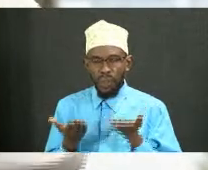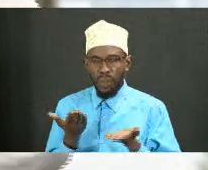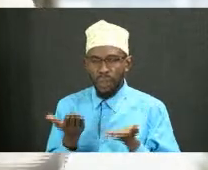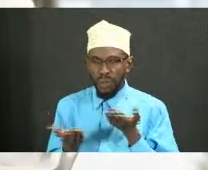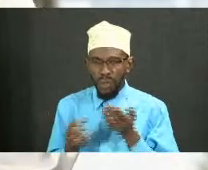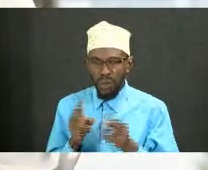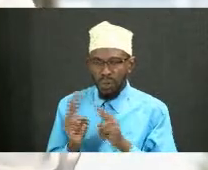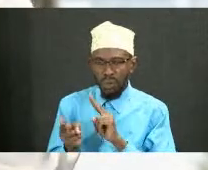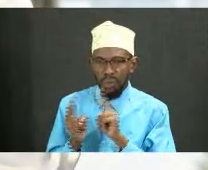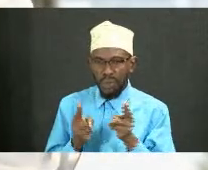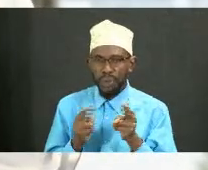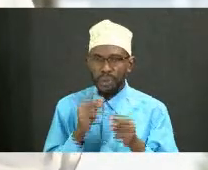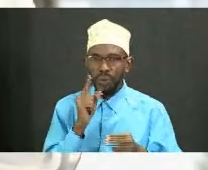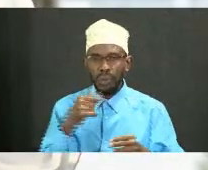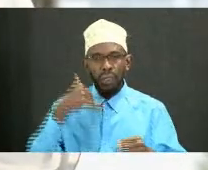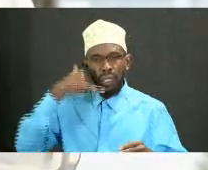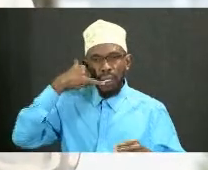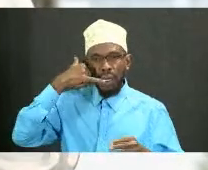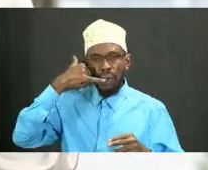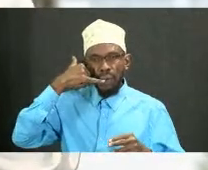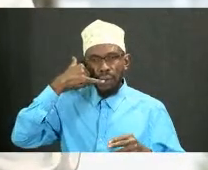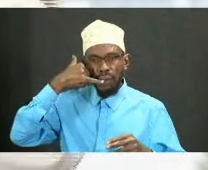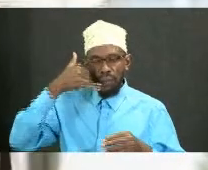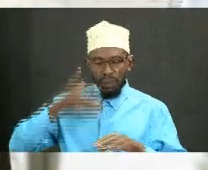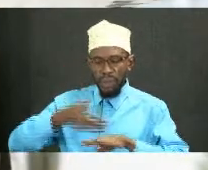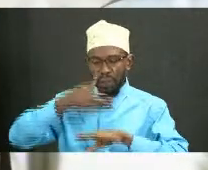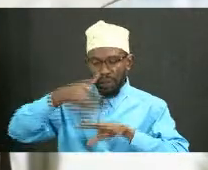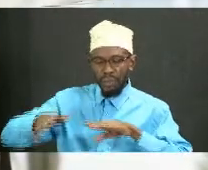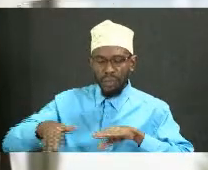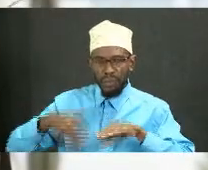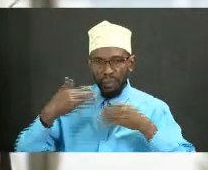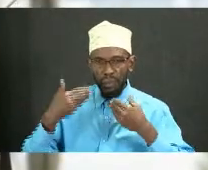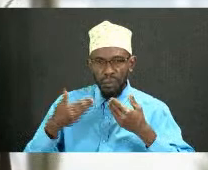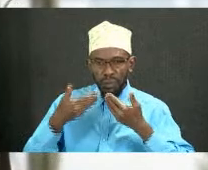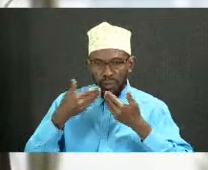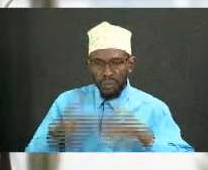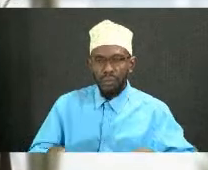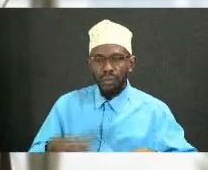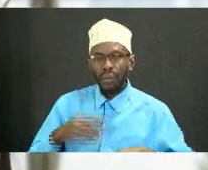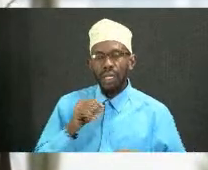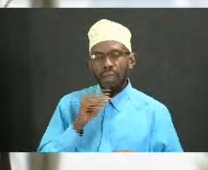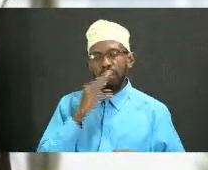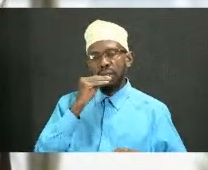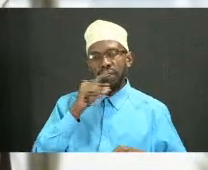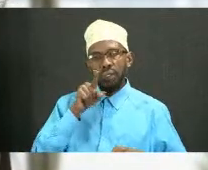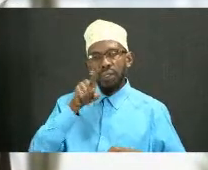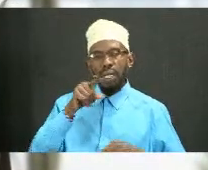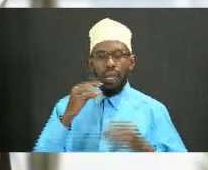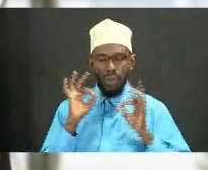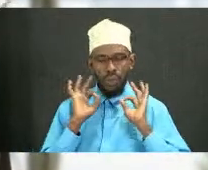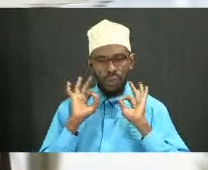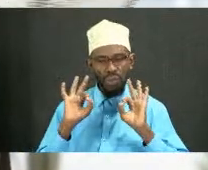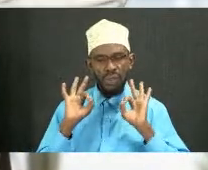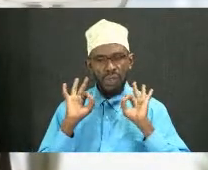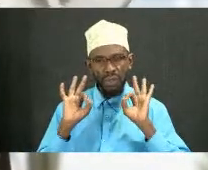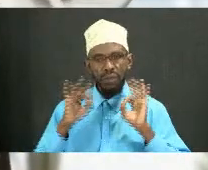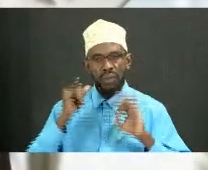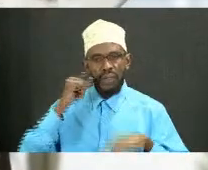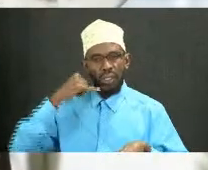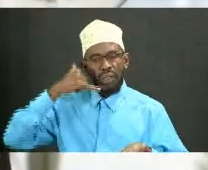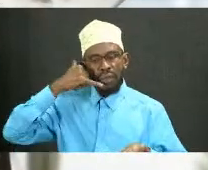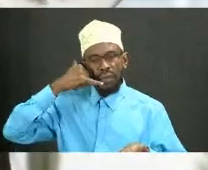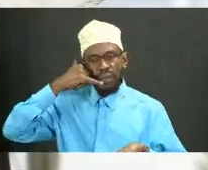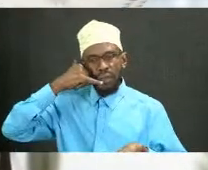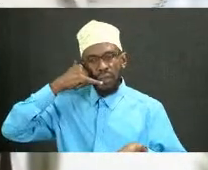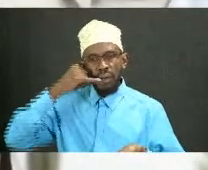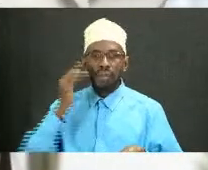class unatarajia simu moja tu ikuangushe. Itakuporomosha kutokana na ulikuwa unaonekana mashallah uko sawa. Simu moja peke